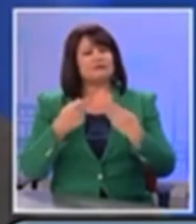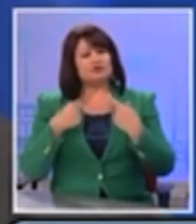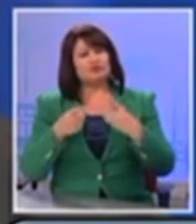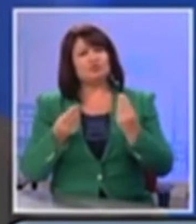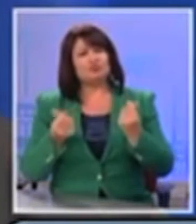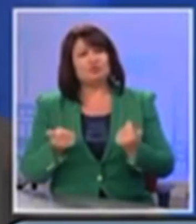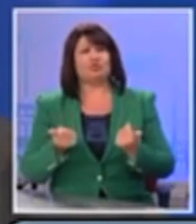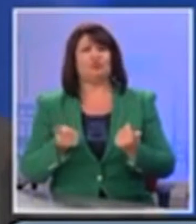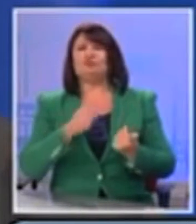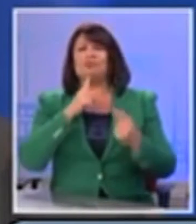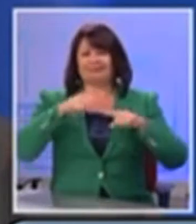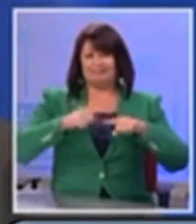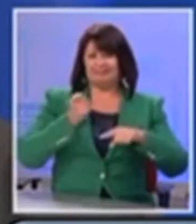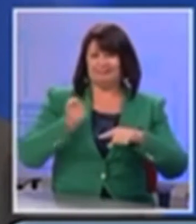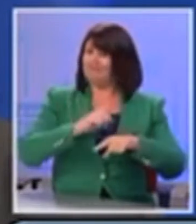gérée,